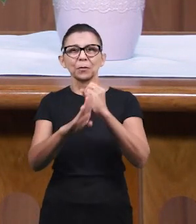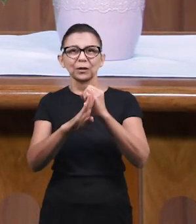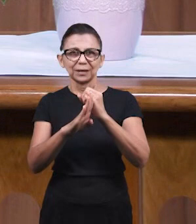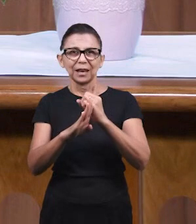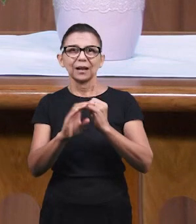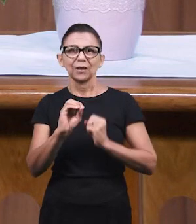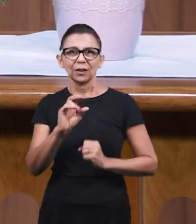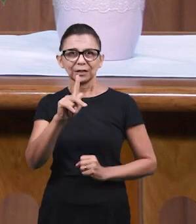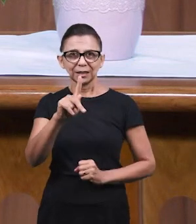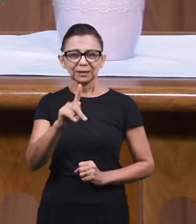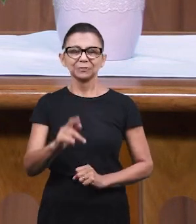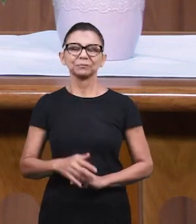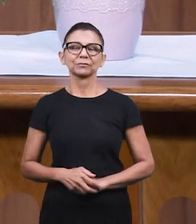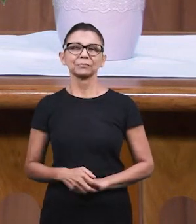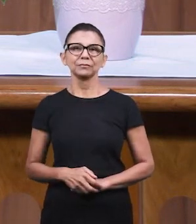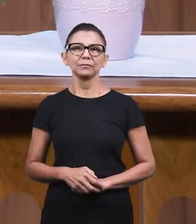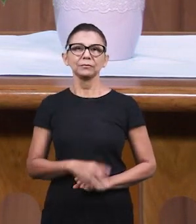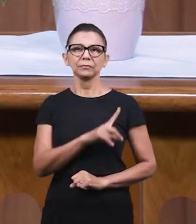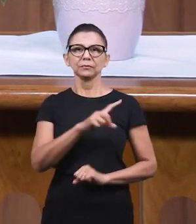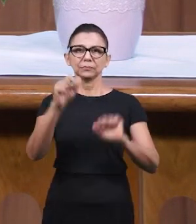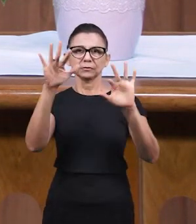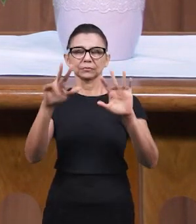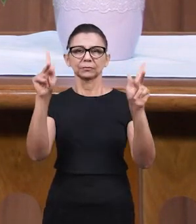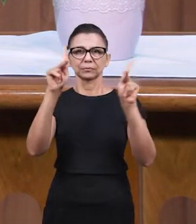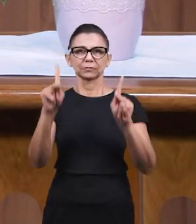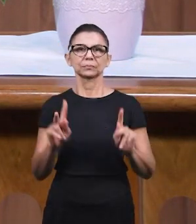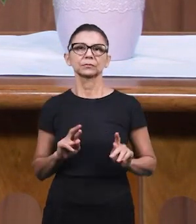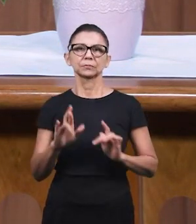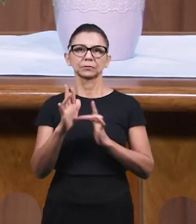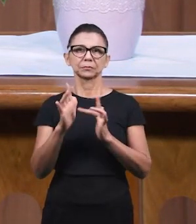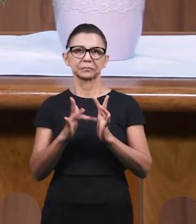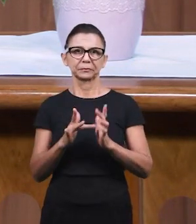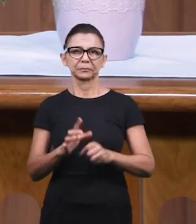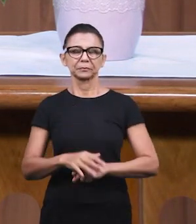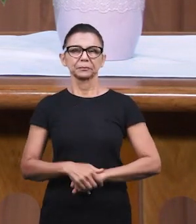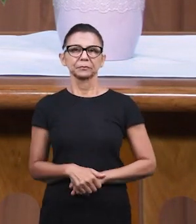выделим эту линию телефона лишь для тех, кто нуждается в